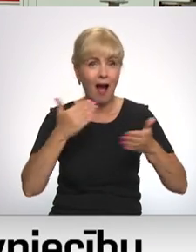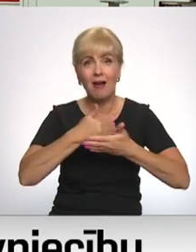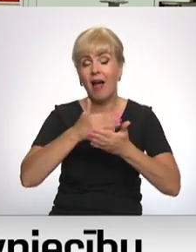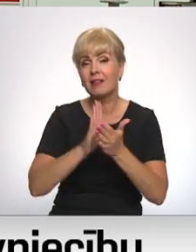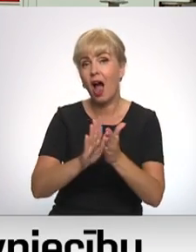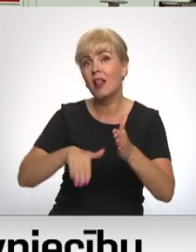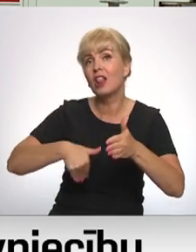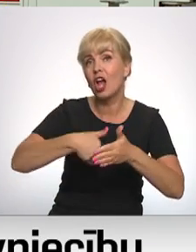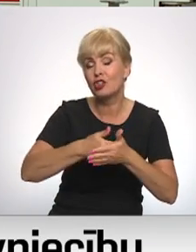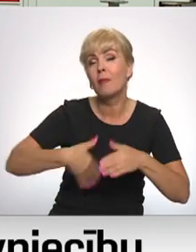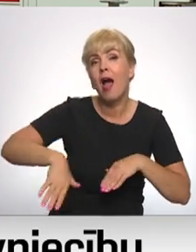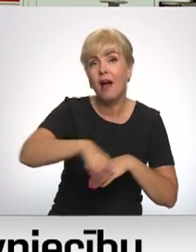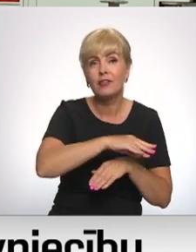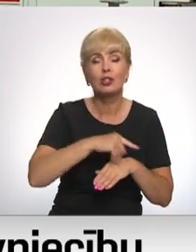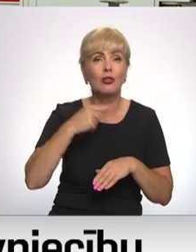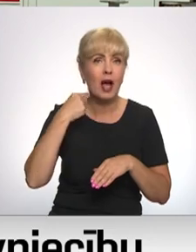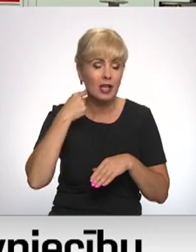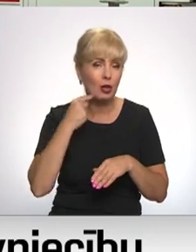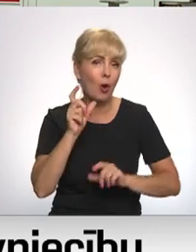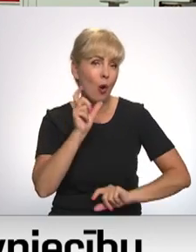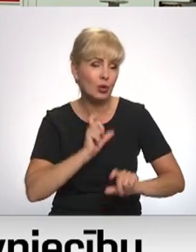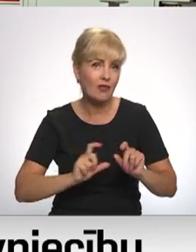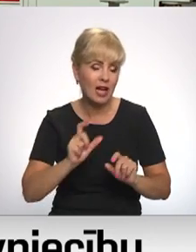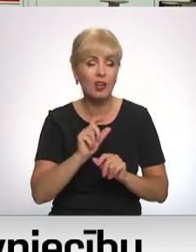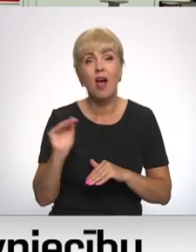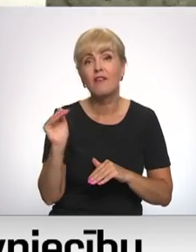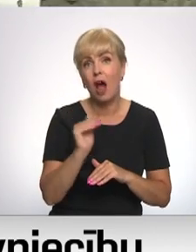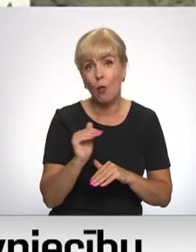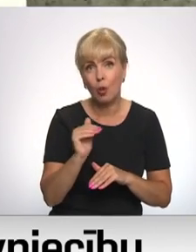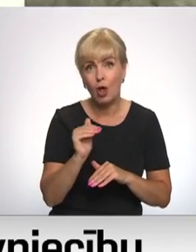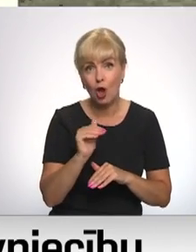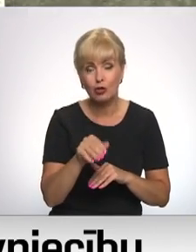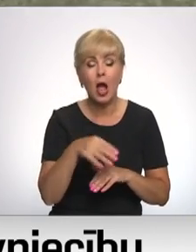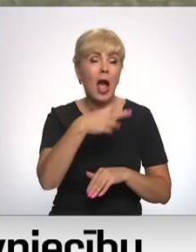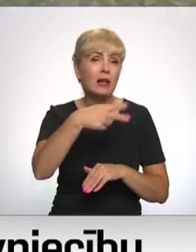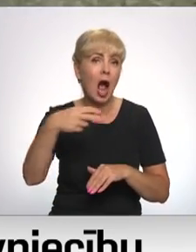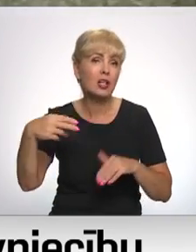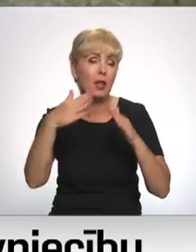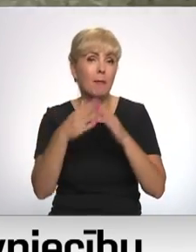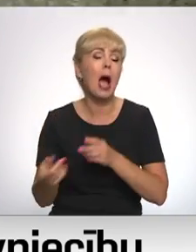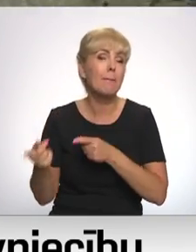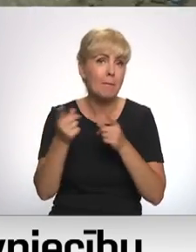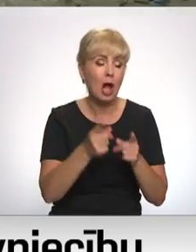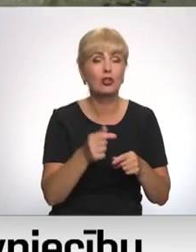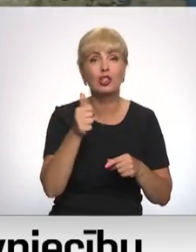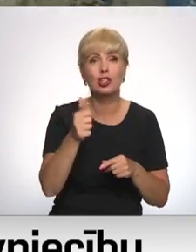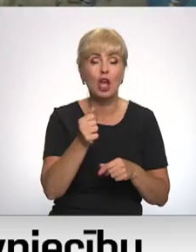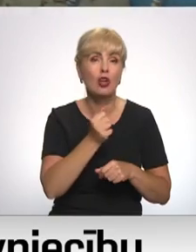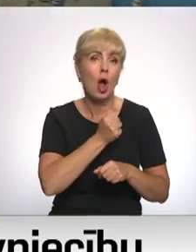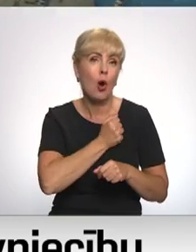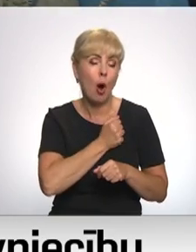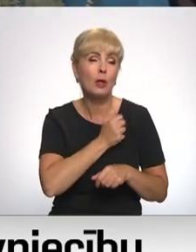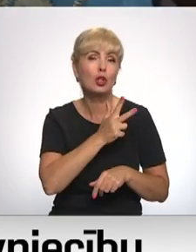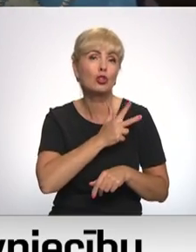līdz šim pa visu Rīgu izkliedēto universitātes fakultāšu. Uz rakstumāju pārcelsies 6 humanitāro un